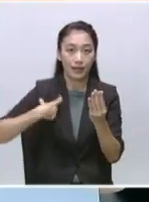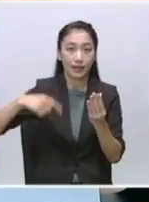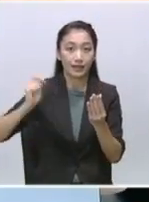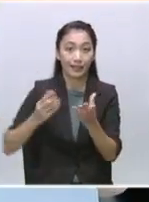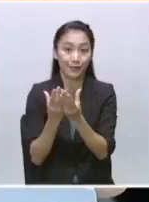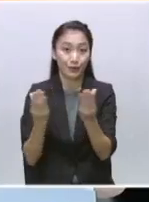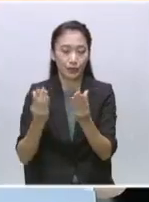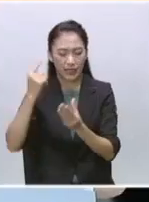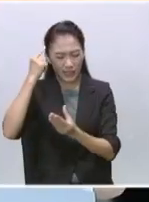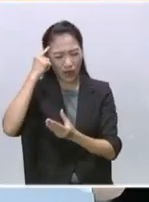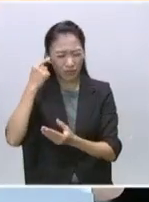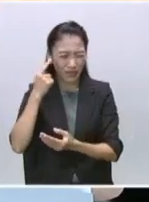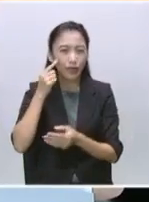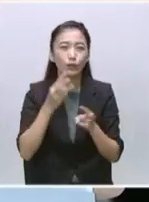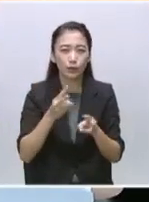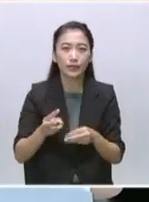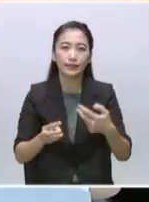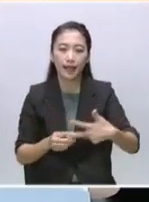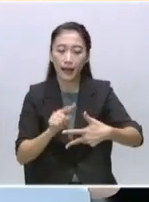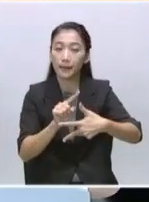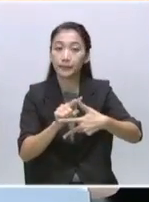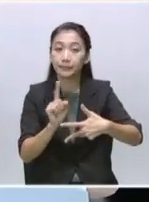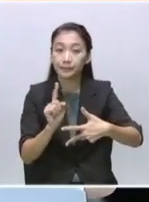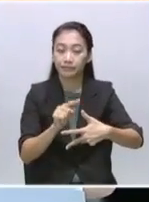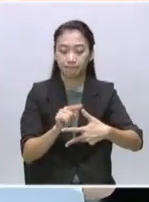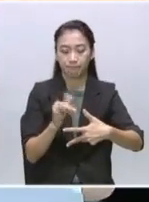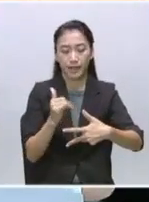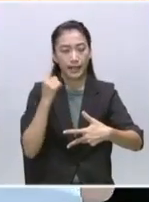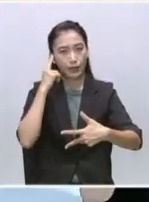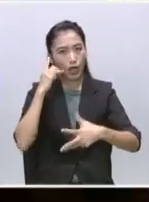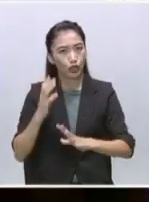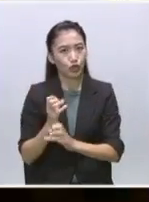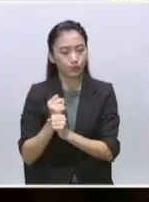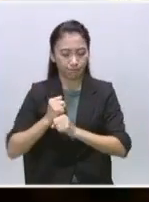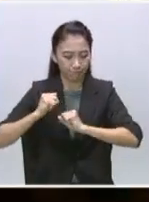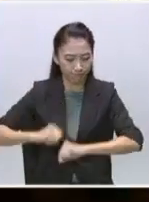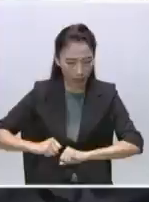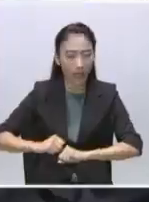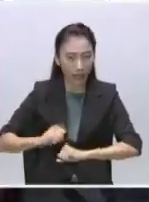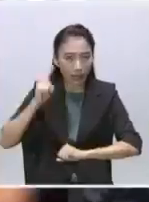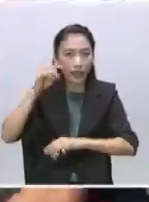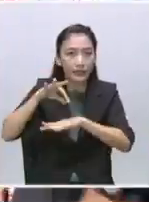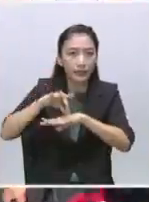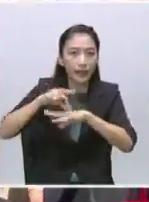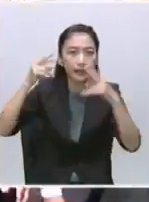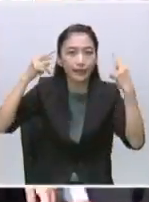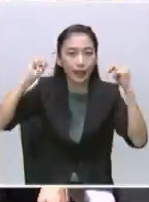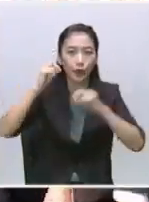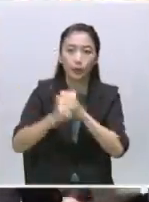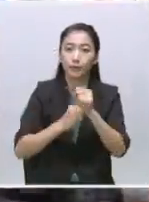จะมีด้วยกัน3แนวทางด้วยกันครับคือแนวทางแรกอาจจะมีการวินิจฉัยว่าวาระการดำรงตำแหน่งของนายกรัฐมนตรีนับตั้ง